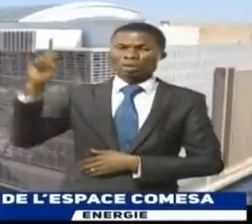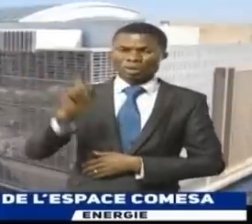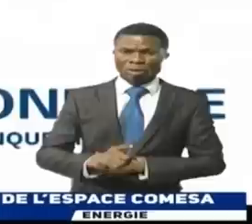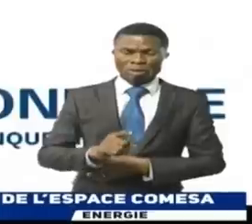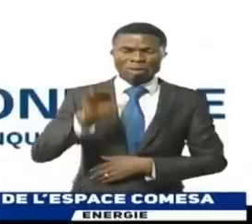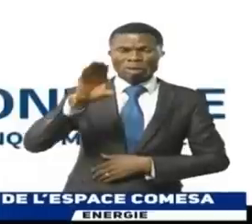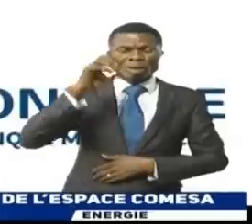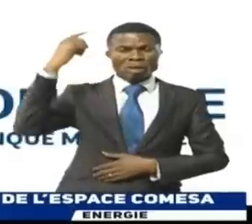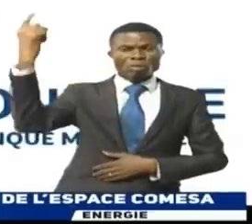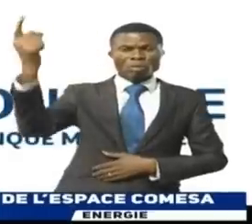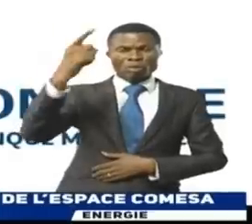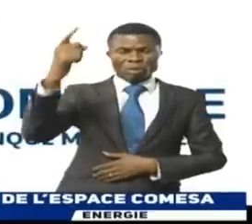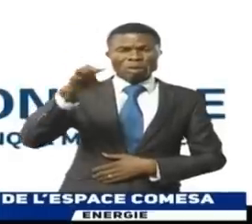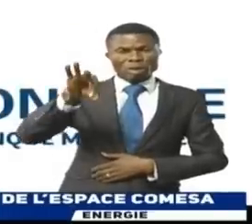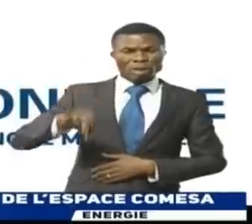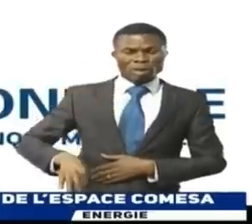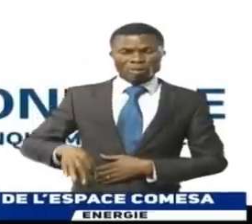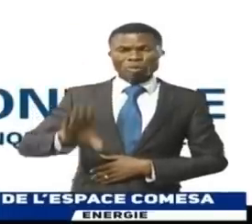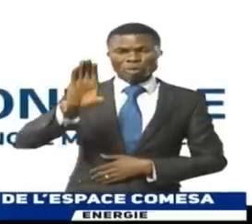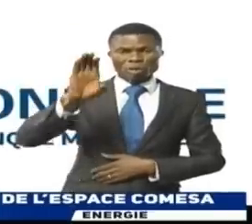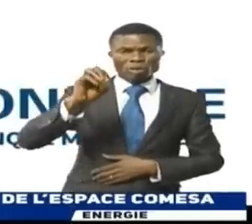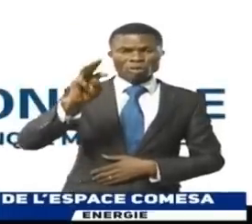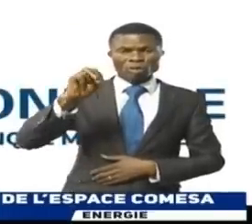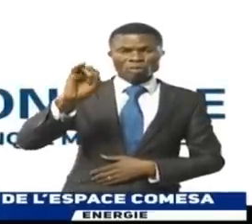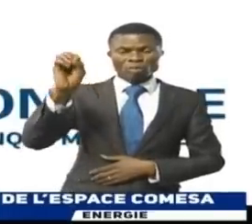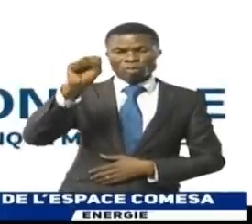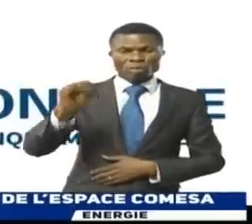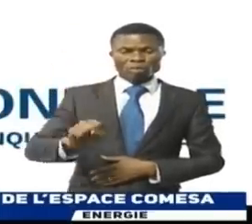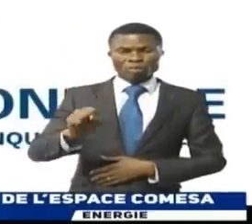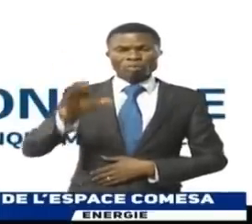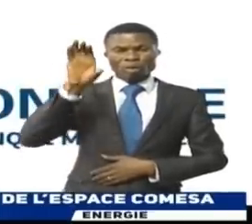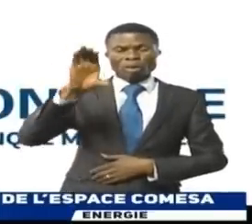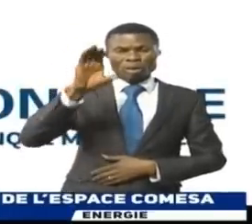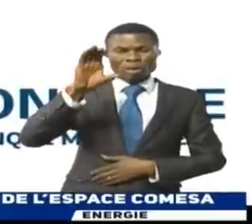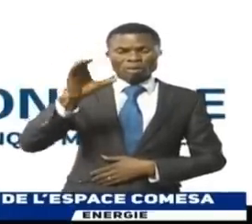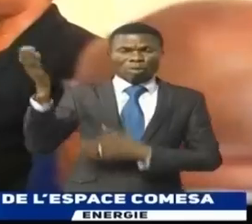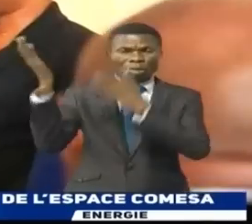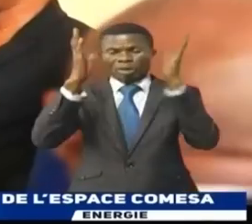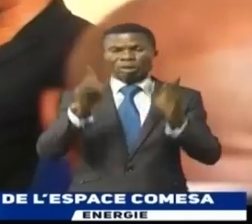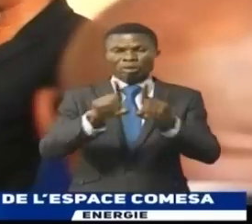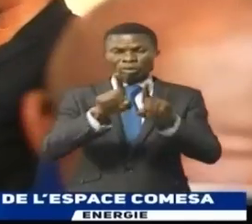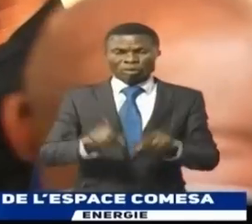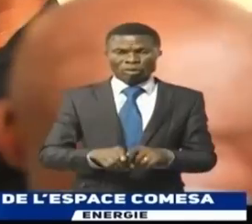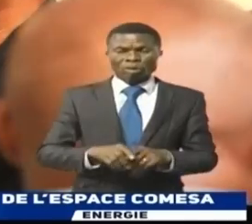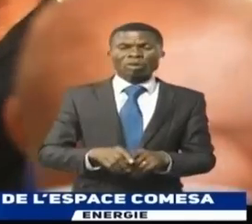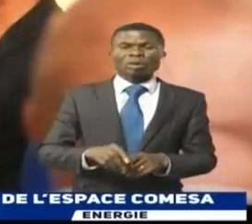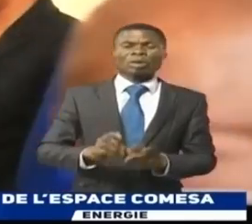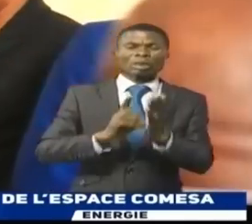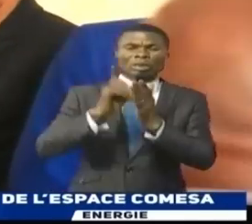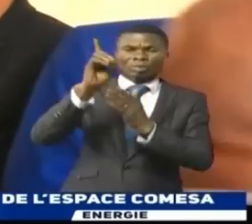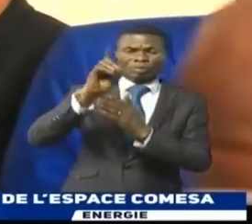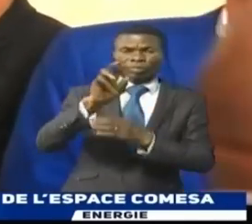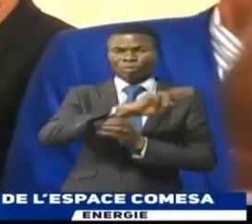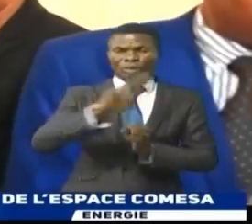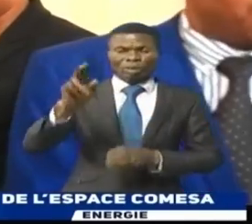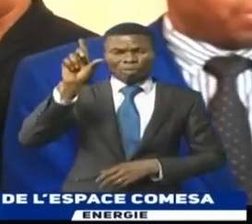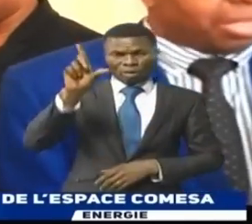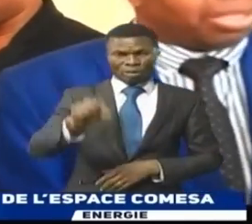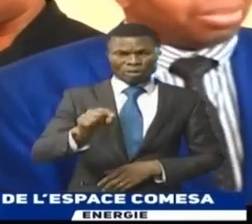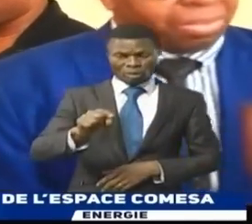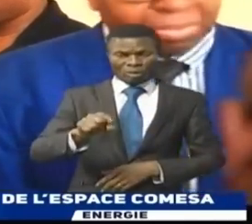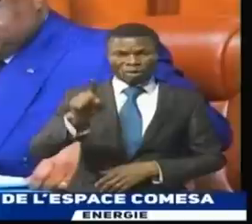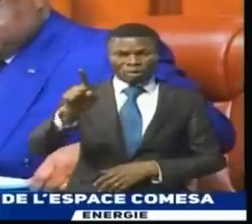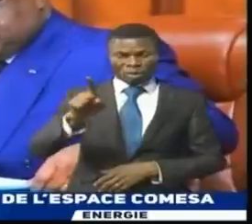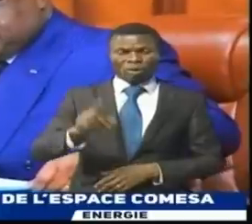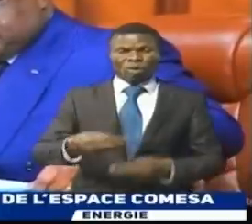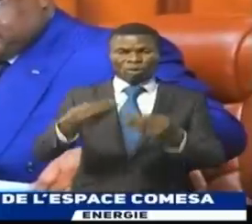Banque mondiale au profit du COMESA et de la Banque de commerce et de développement. C'est en 2020 que l'ARE a été mise